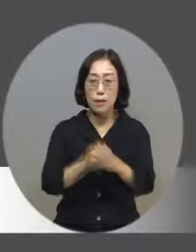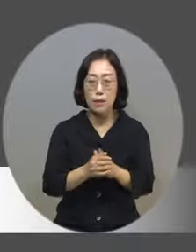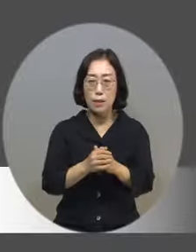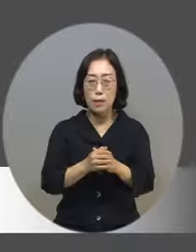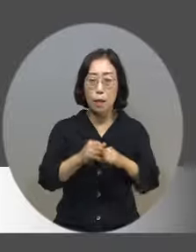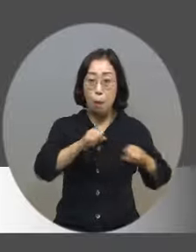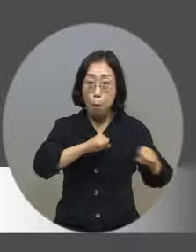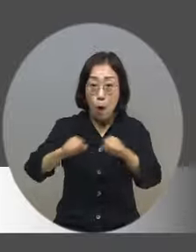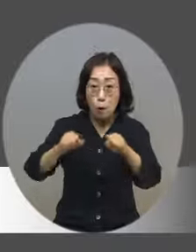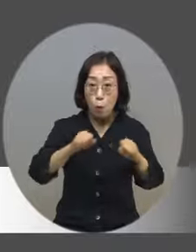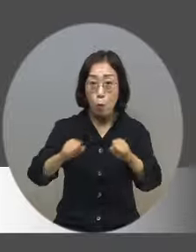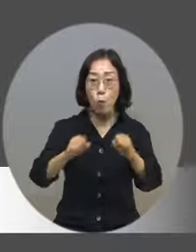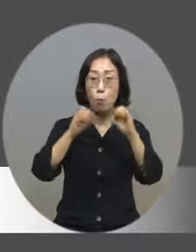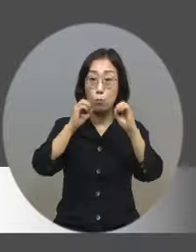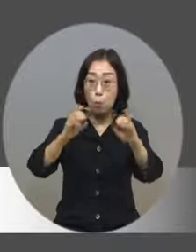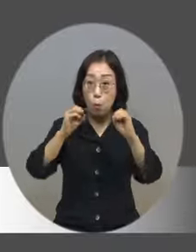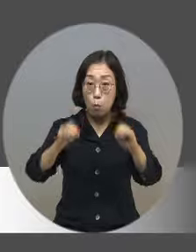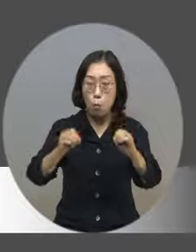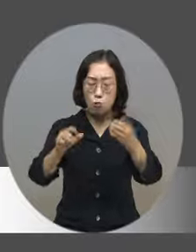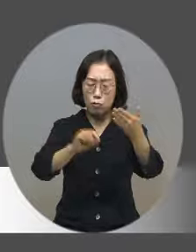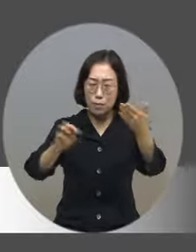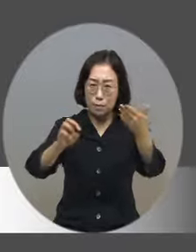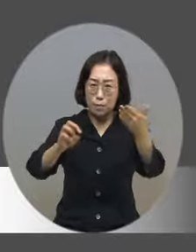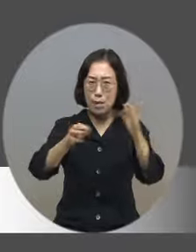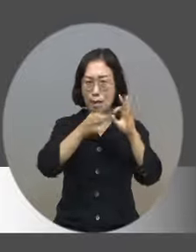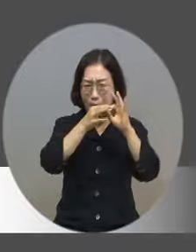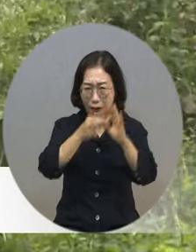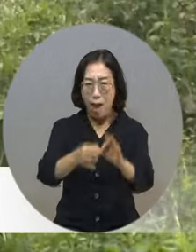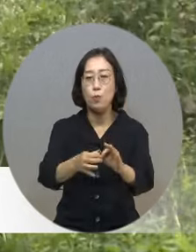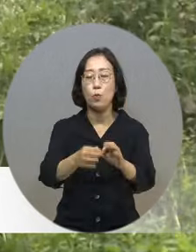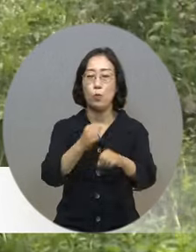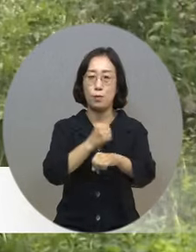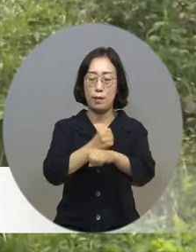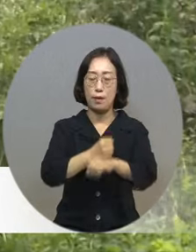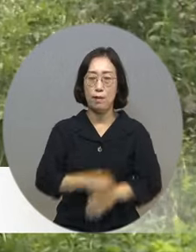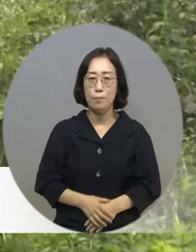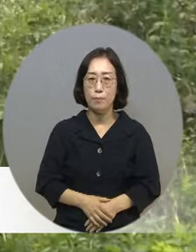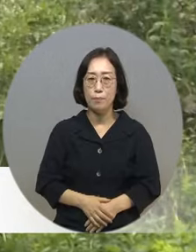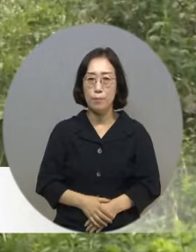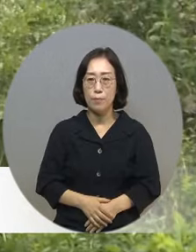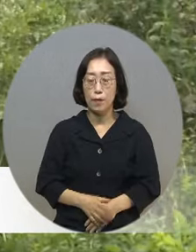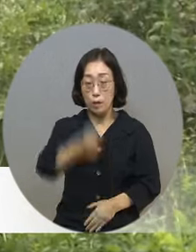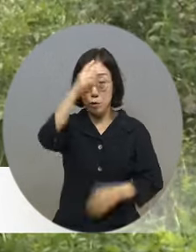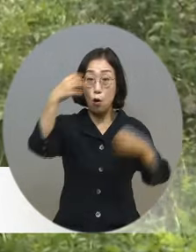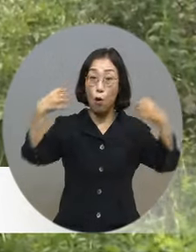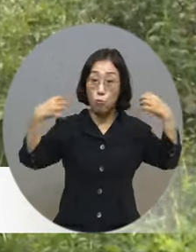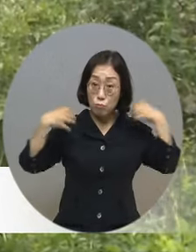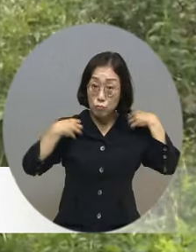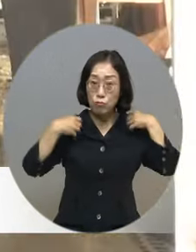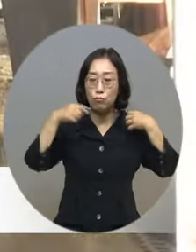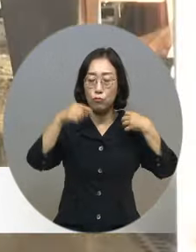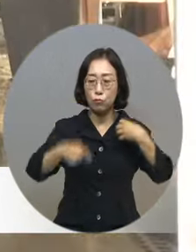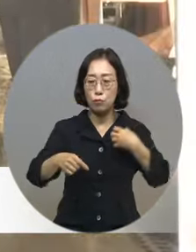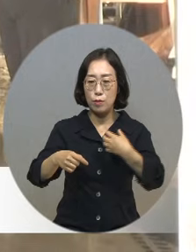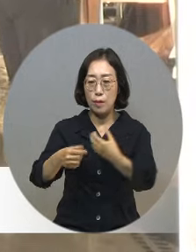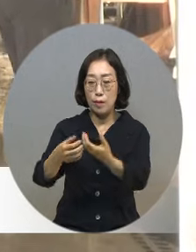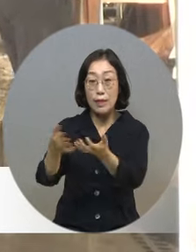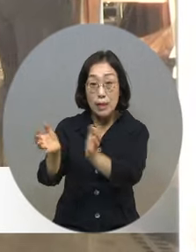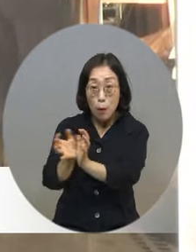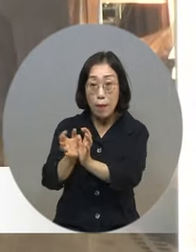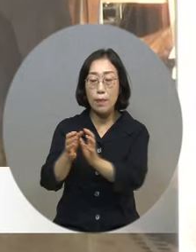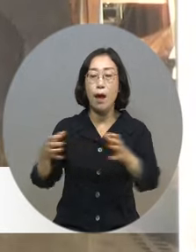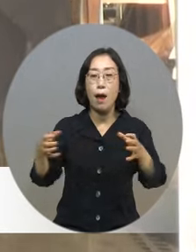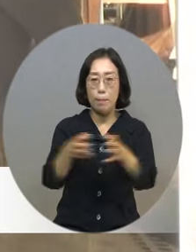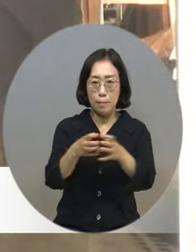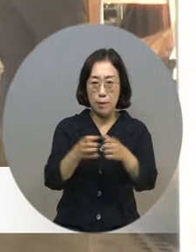캠페인 여름철 집중 기간을 운영한다고 밝혔습니다 이에 따라 행안부는 민간 기관 단체와 함께